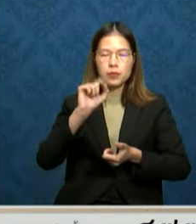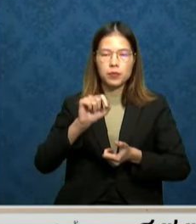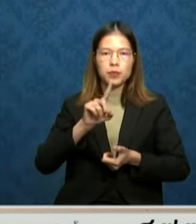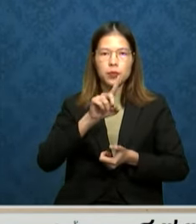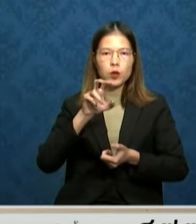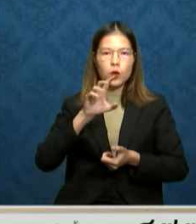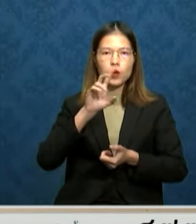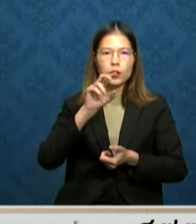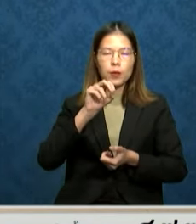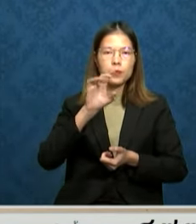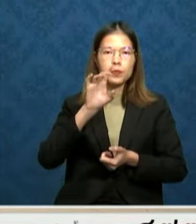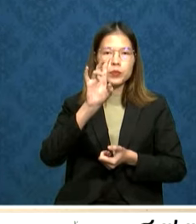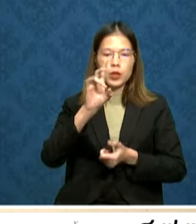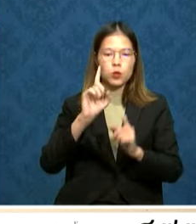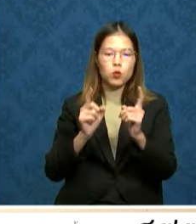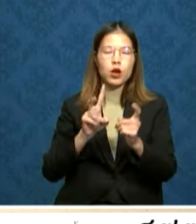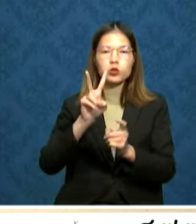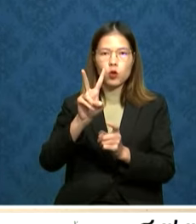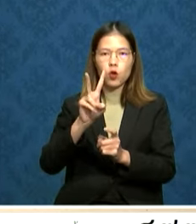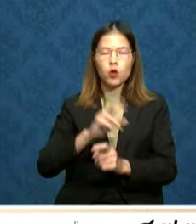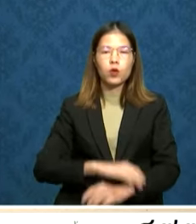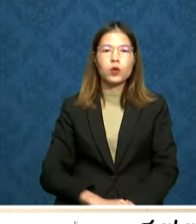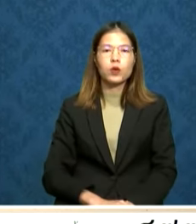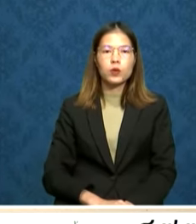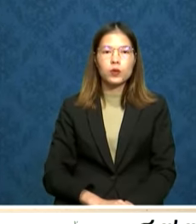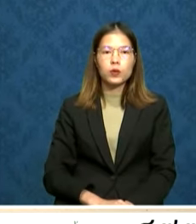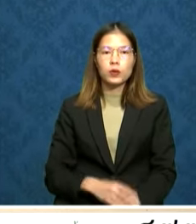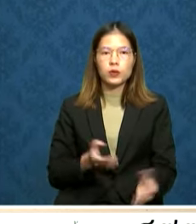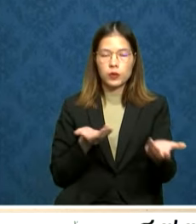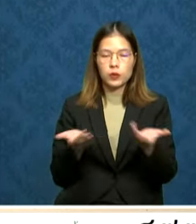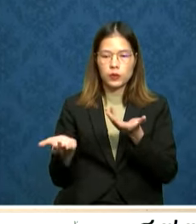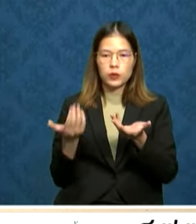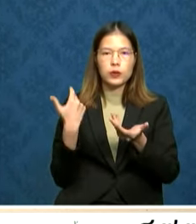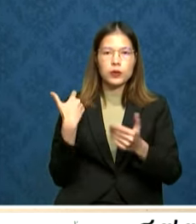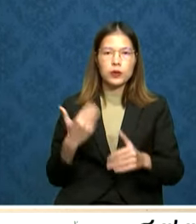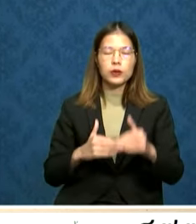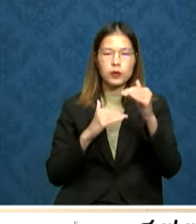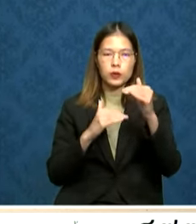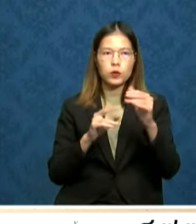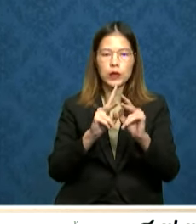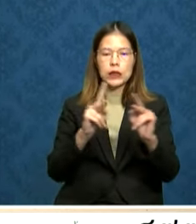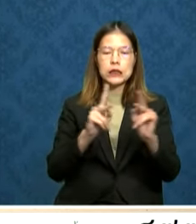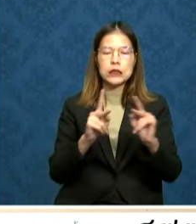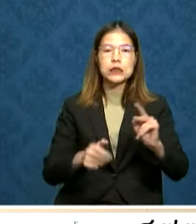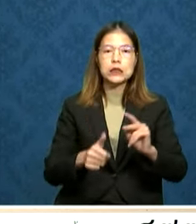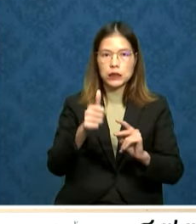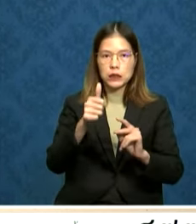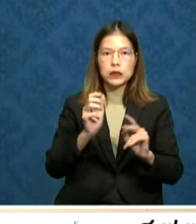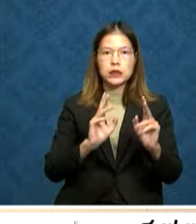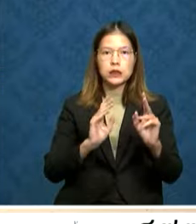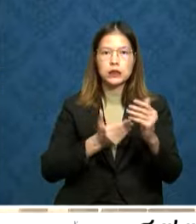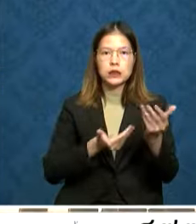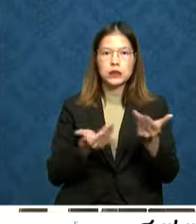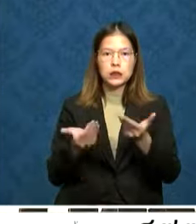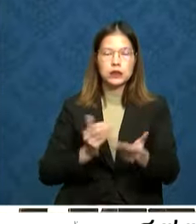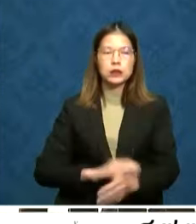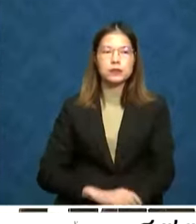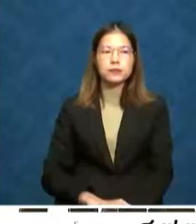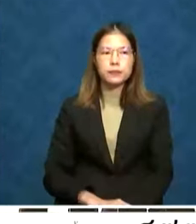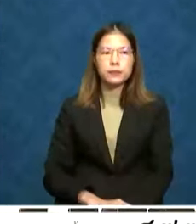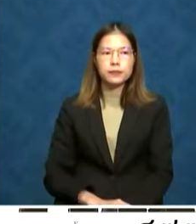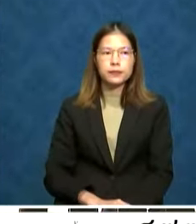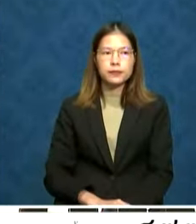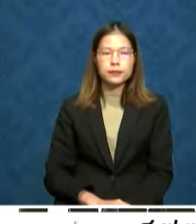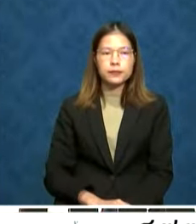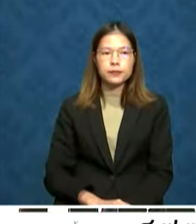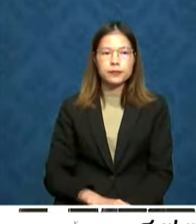7 วงเล็บ 2 นะครับเชิญกำหนดจำนวนกรรฐิการไดเลยครับท่